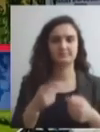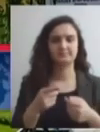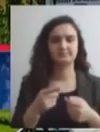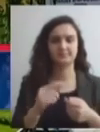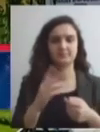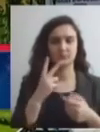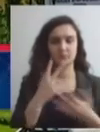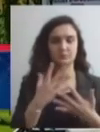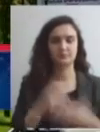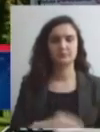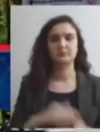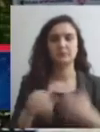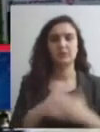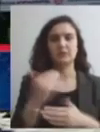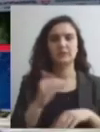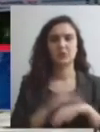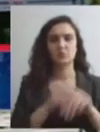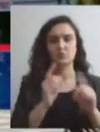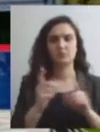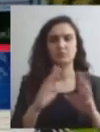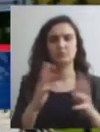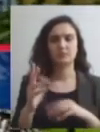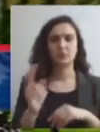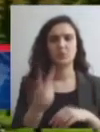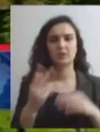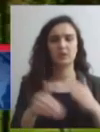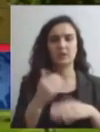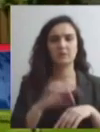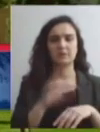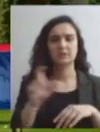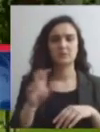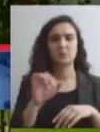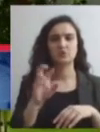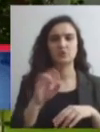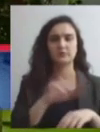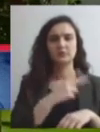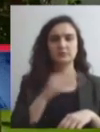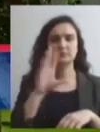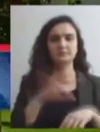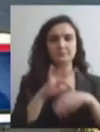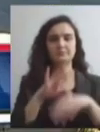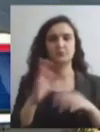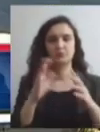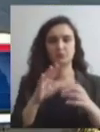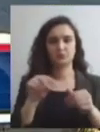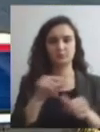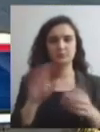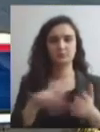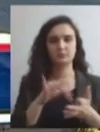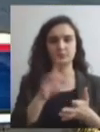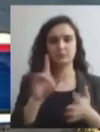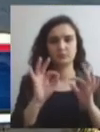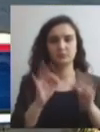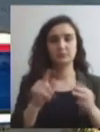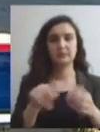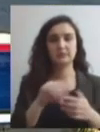სურათით. ახალი დადასტურებული შემთხვევებიდან 2 ახალი პაციენტი ბოჭორიშვილის კლინიკაშია გადაყვანილი. სომხეთის მოქალაქე დედაშვილი სწორედ ამ